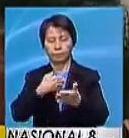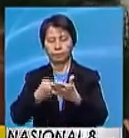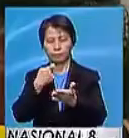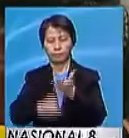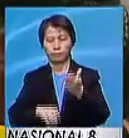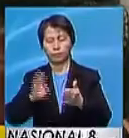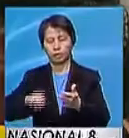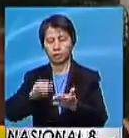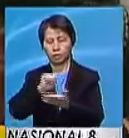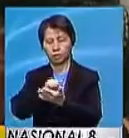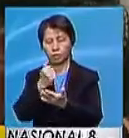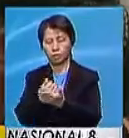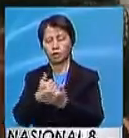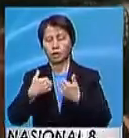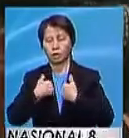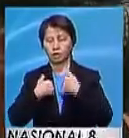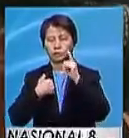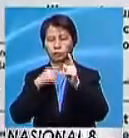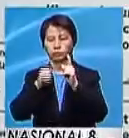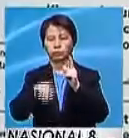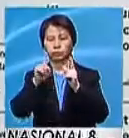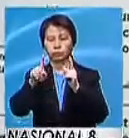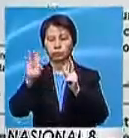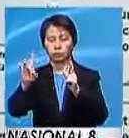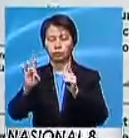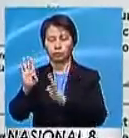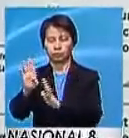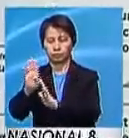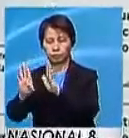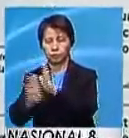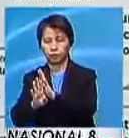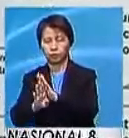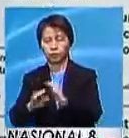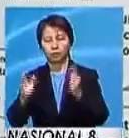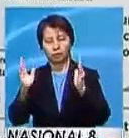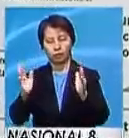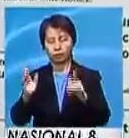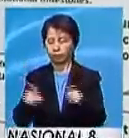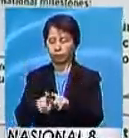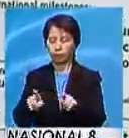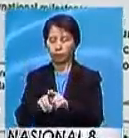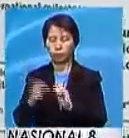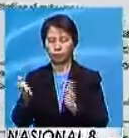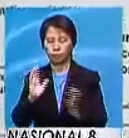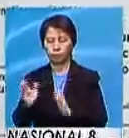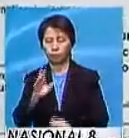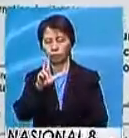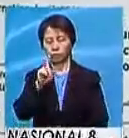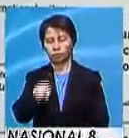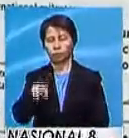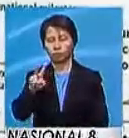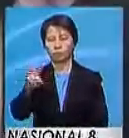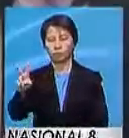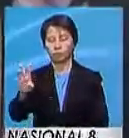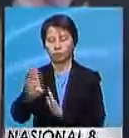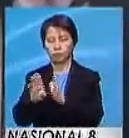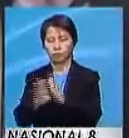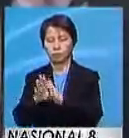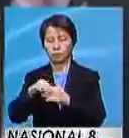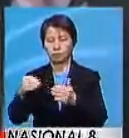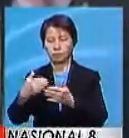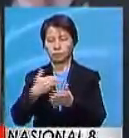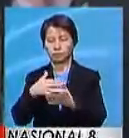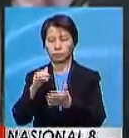diaudit khazanah berada pada 1.18 bilion pada tempoh sama berbanding 3.22 bilion ringgit